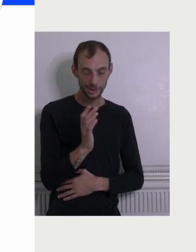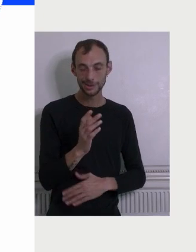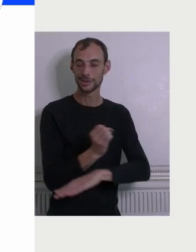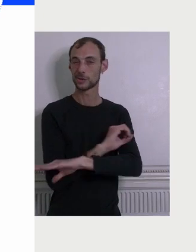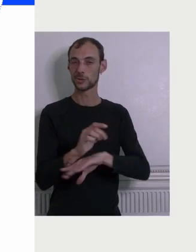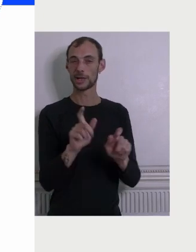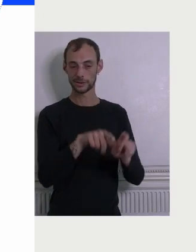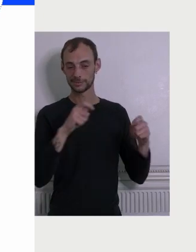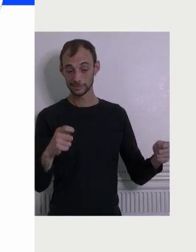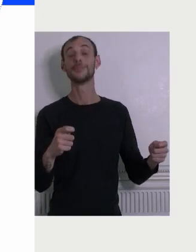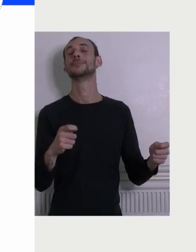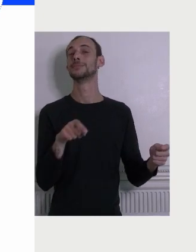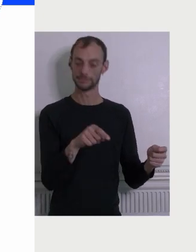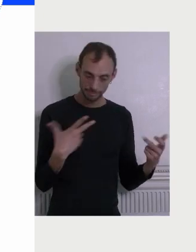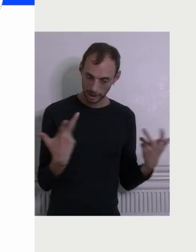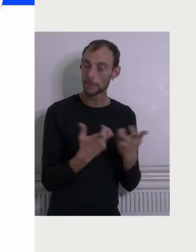salle